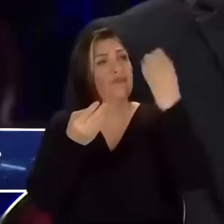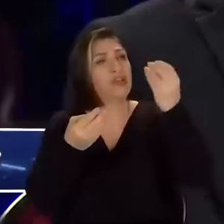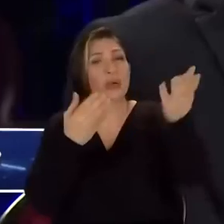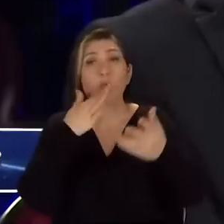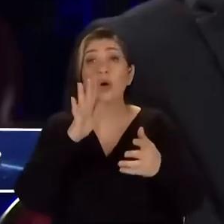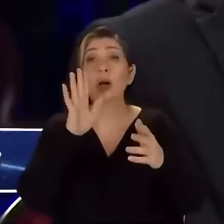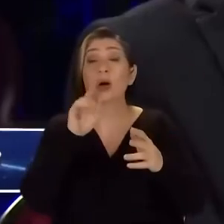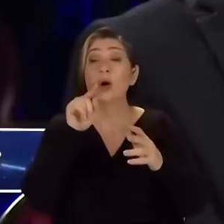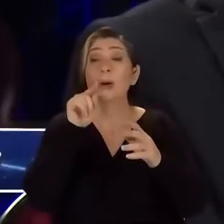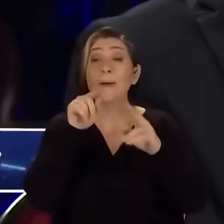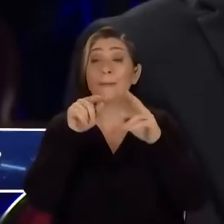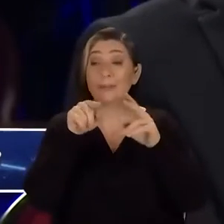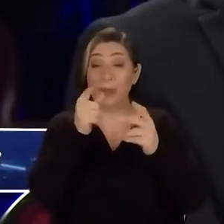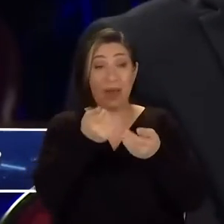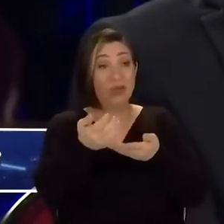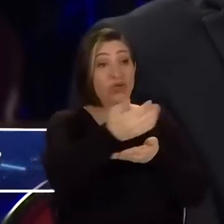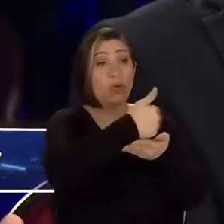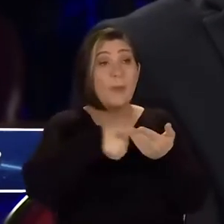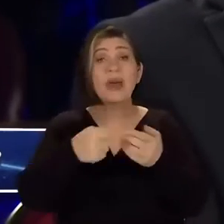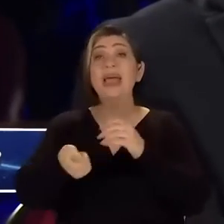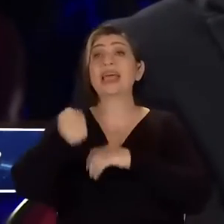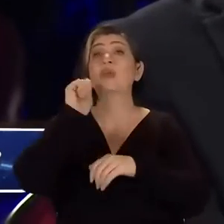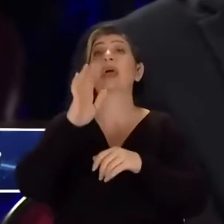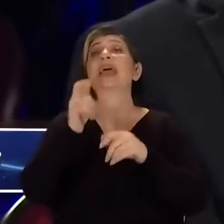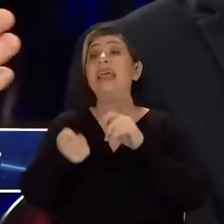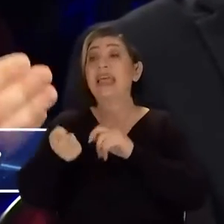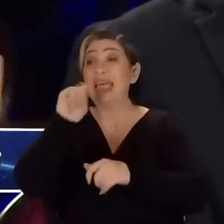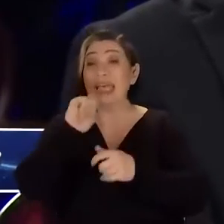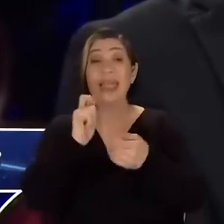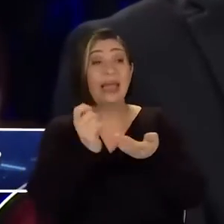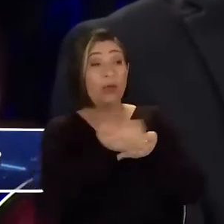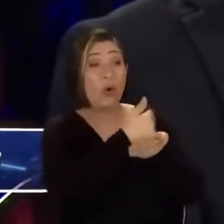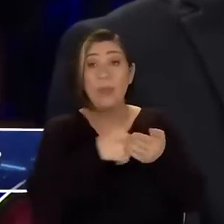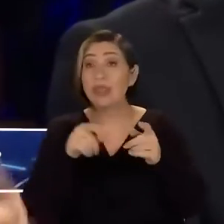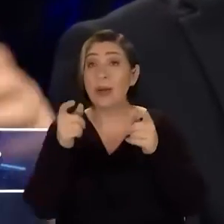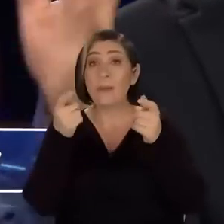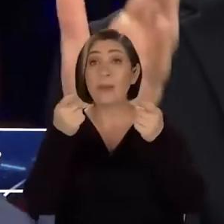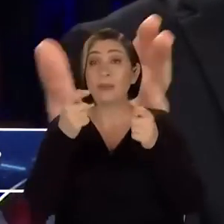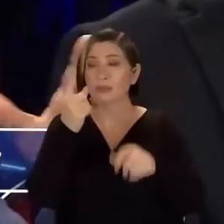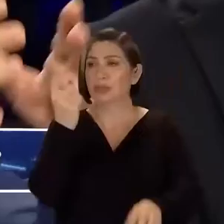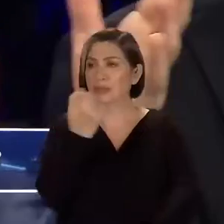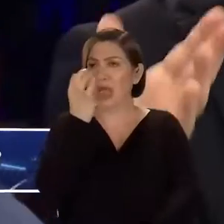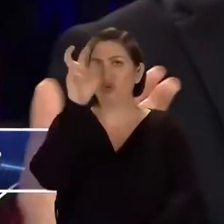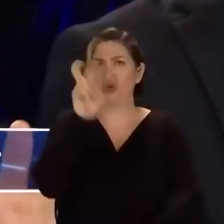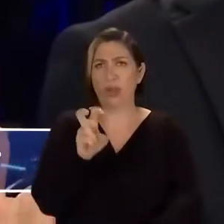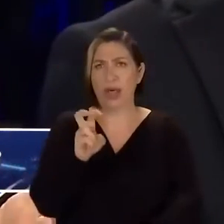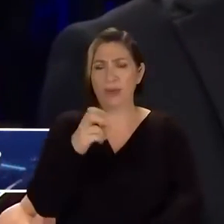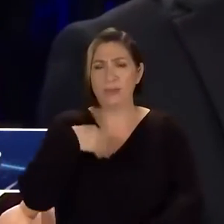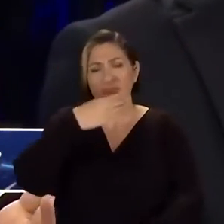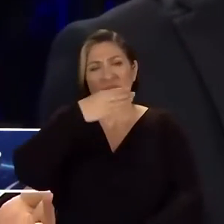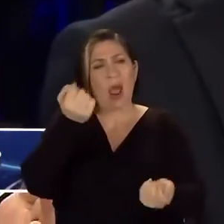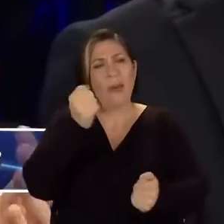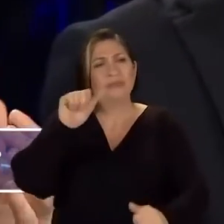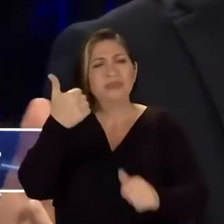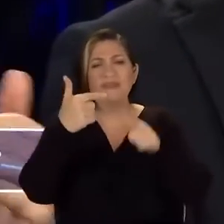mevduat krediyi yaratmıyor bankacılık sisteminde artık. Kredi mevduatı yaratıyor. Kredi mevduatı. Siz bana o krediyi veririm. 1 milyar dolarlık atıyorum. Tamam